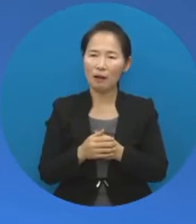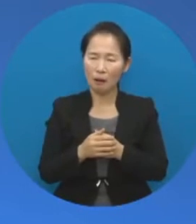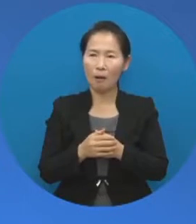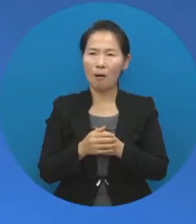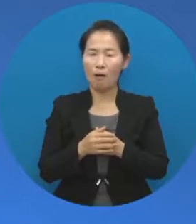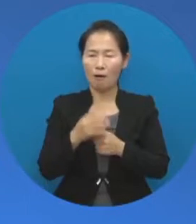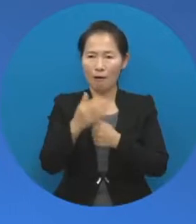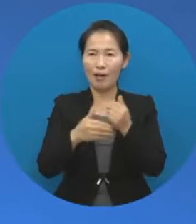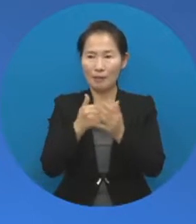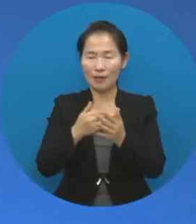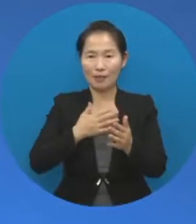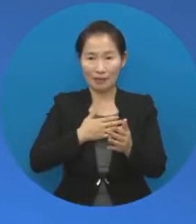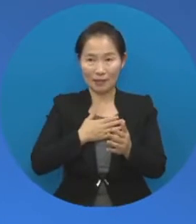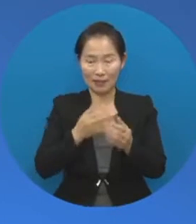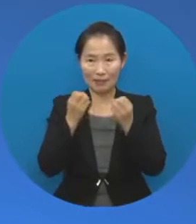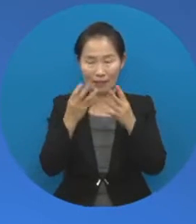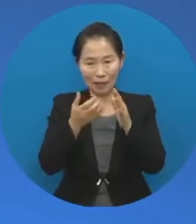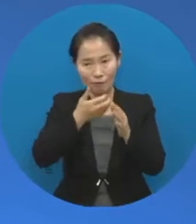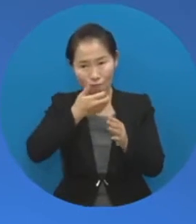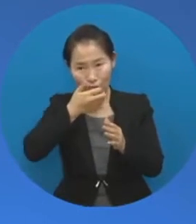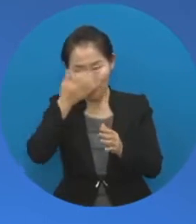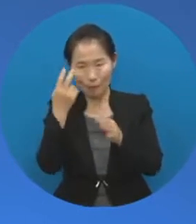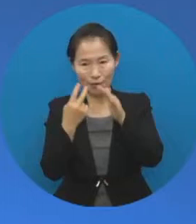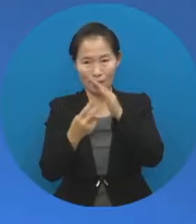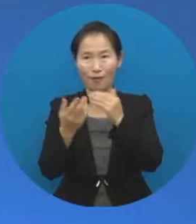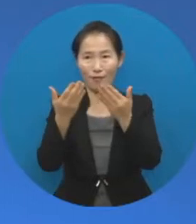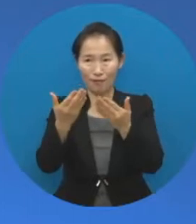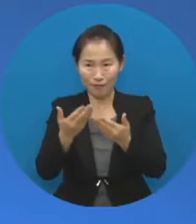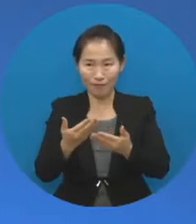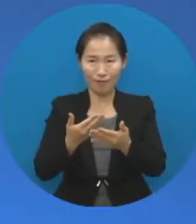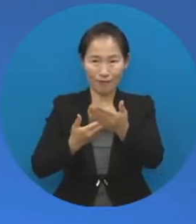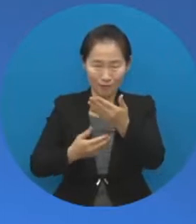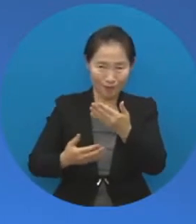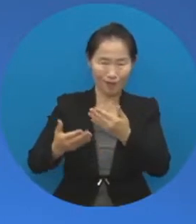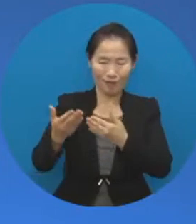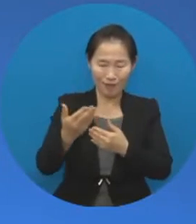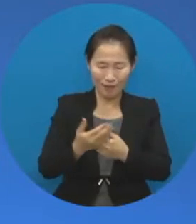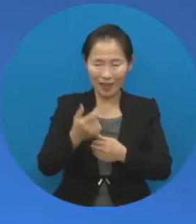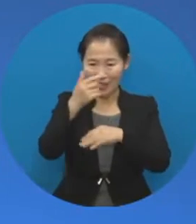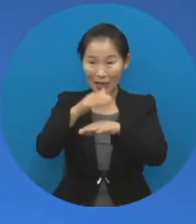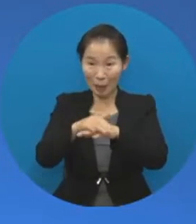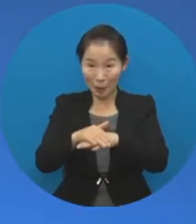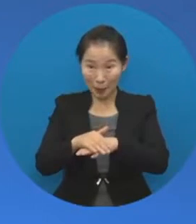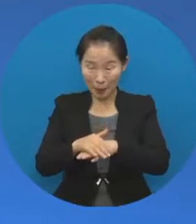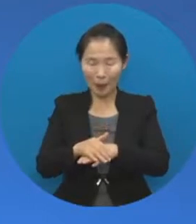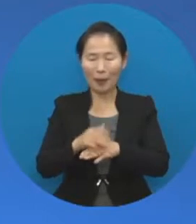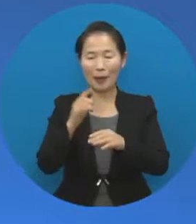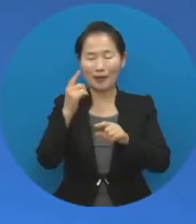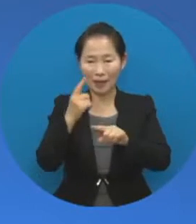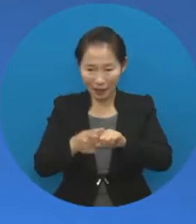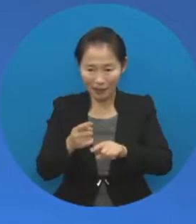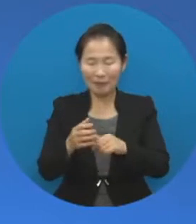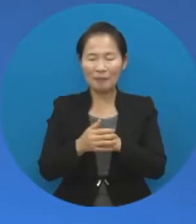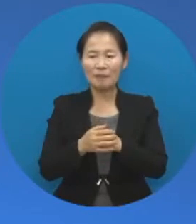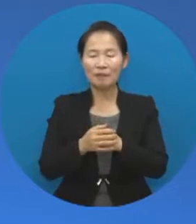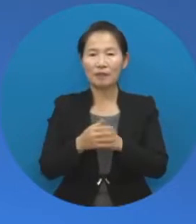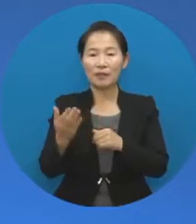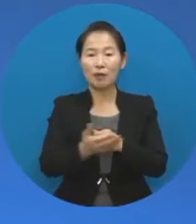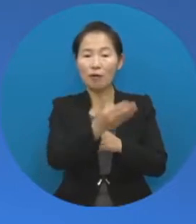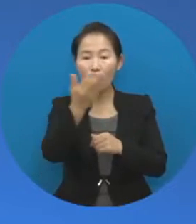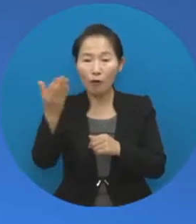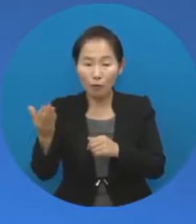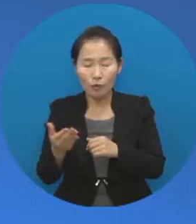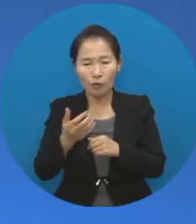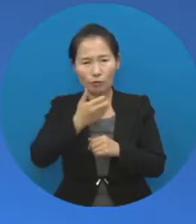비전이라는 걸 주기 시작하셨는데요. 예배를 드리던 어느 날 여러분 가운데 꿈이 없는 사람이 있습니까? 라고